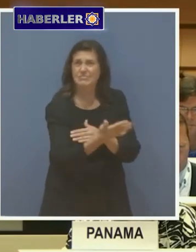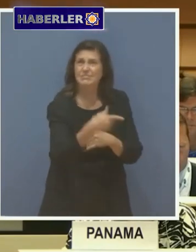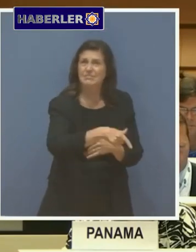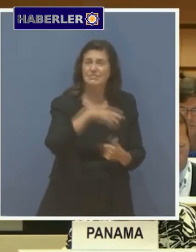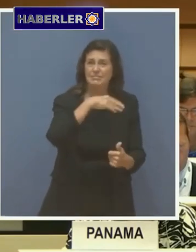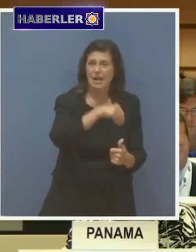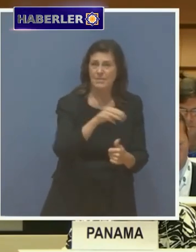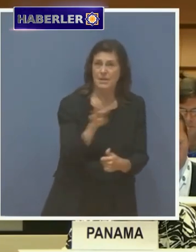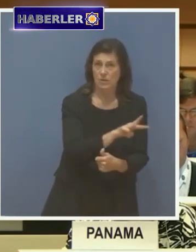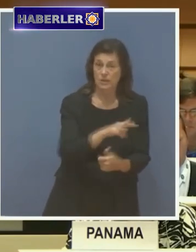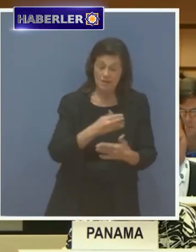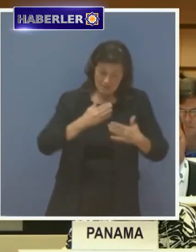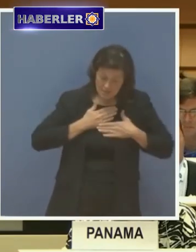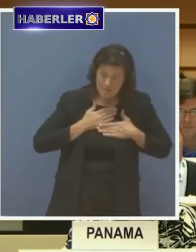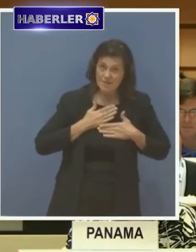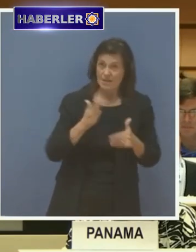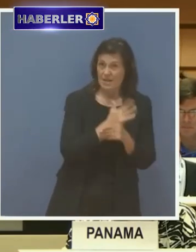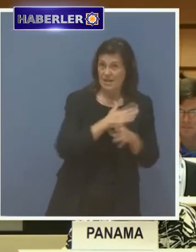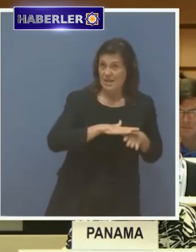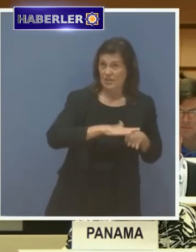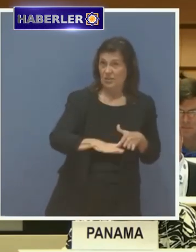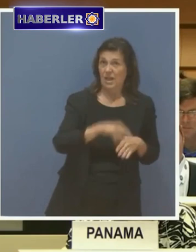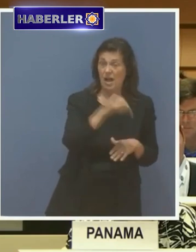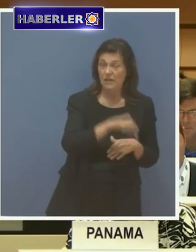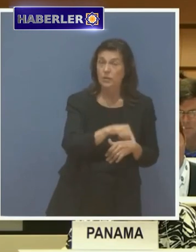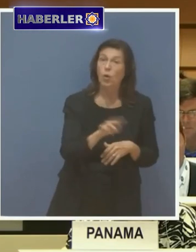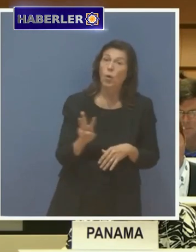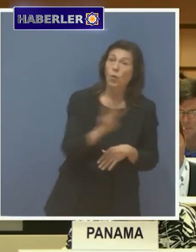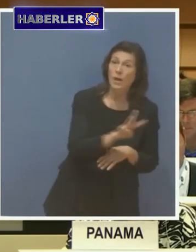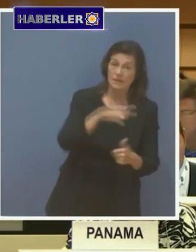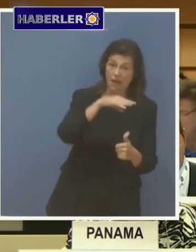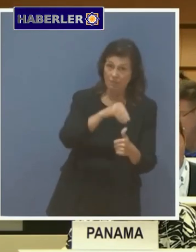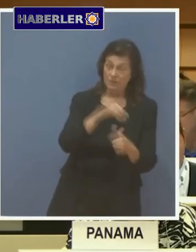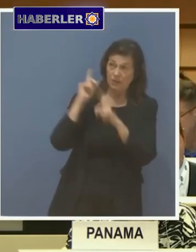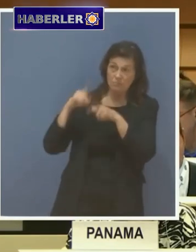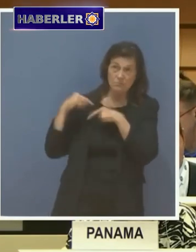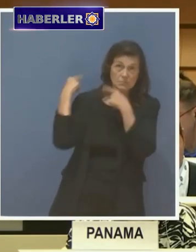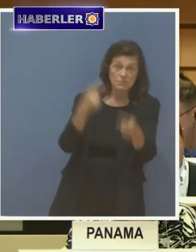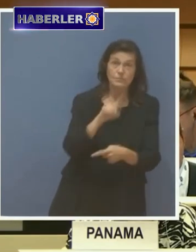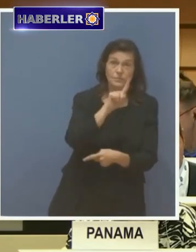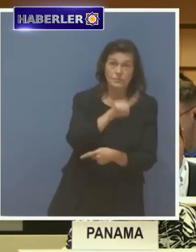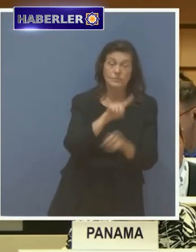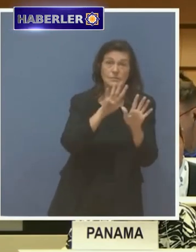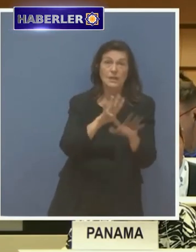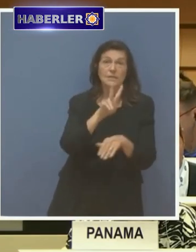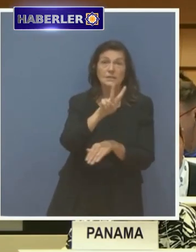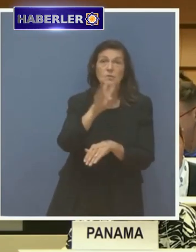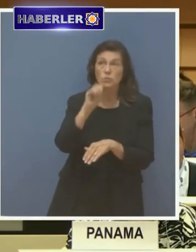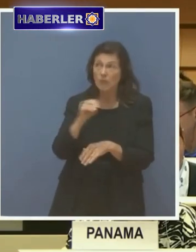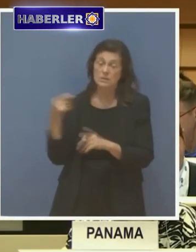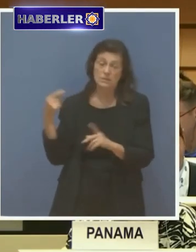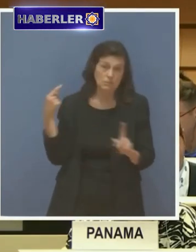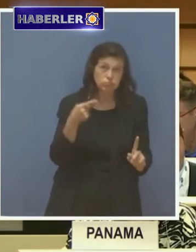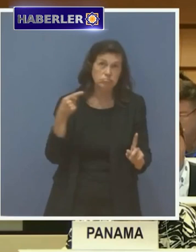sürdürmektir. Bütün bunlar derhal durdurulmalı ve Azerbaycan, devletimizin tanınması ve askeri güç kullanımını ve